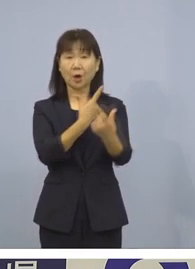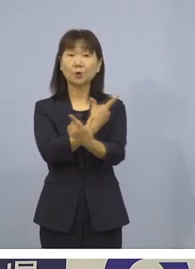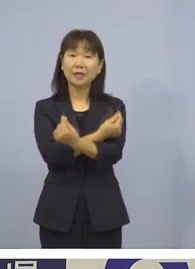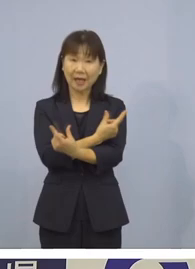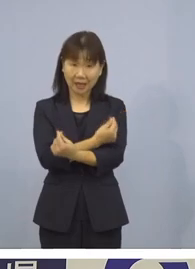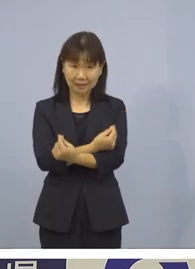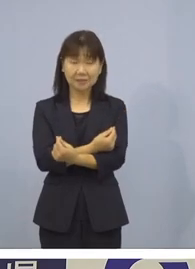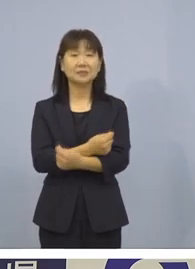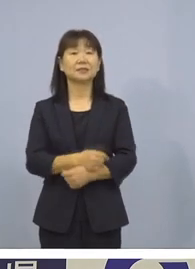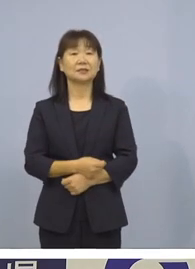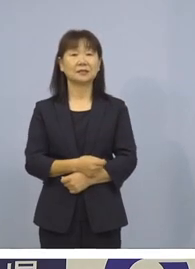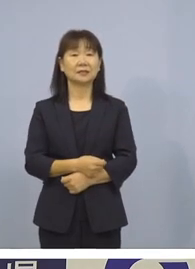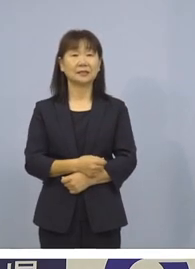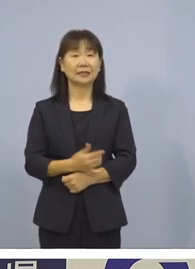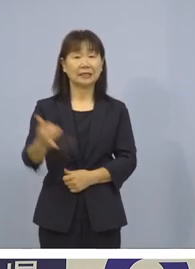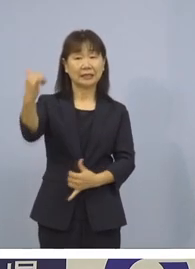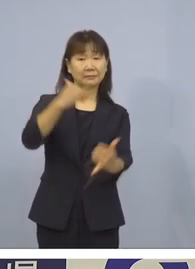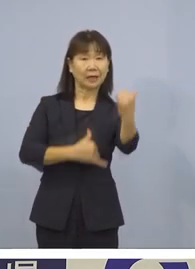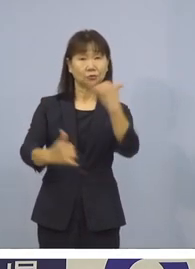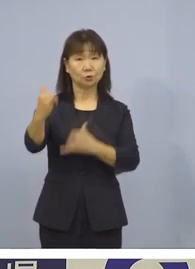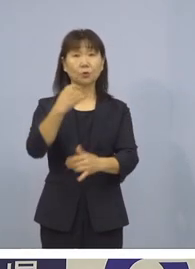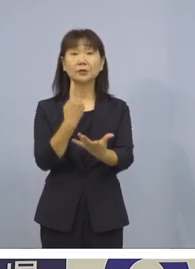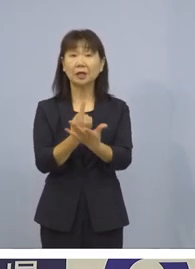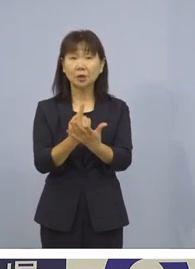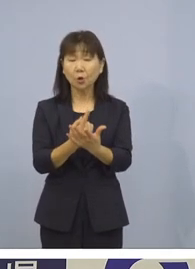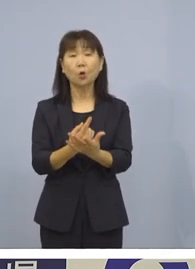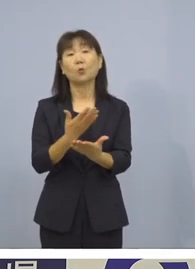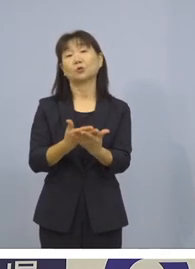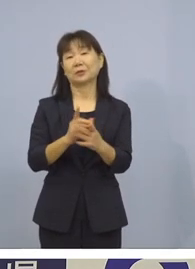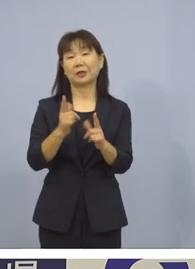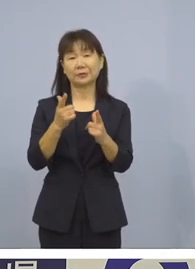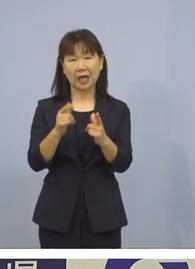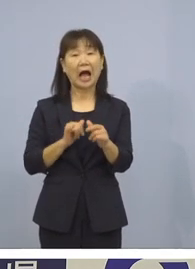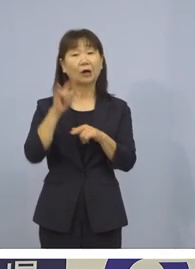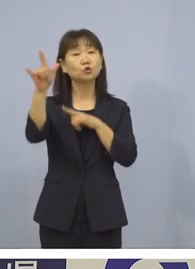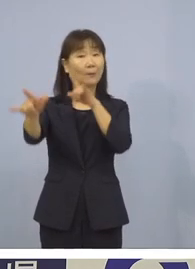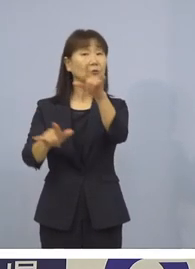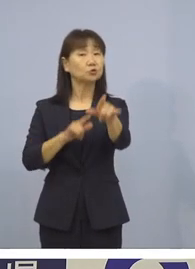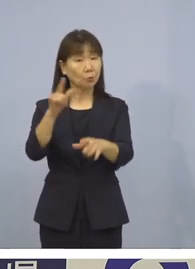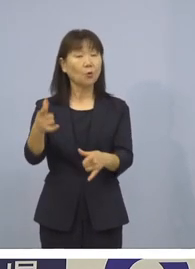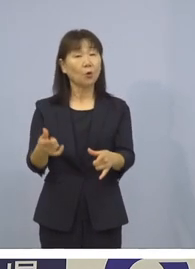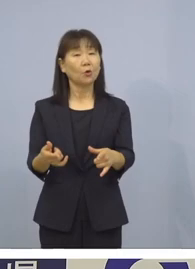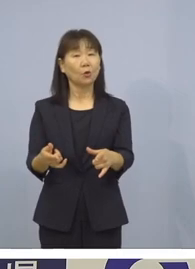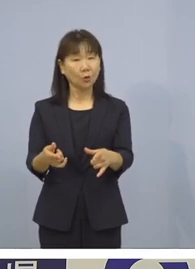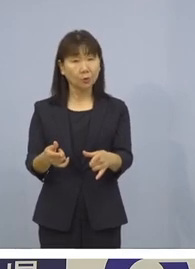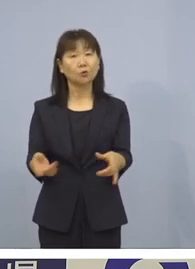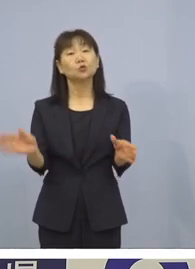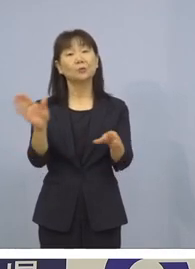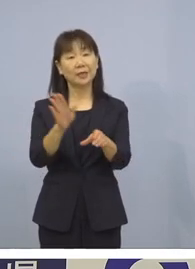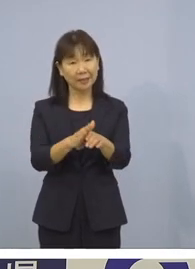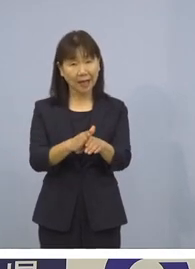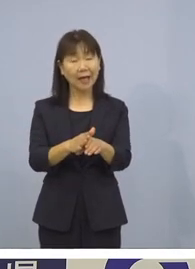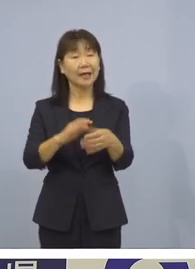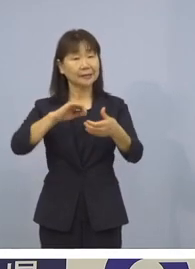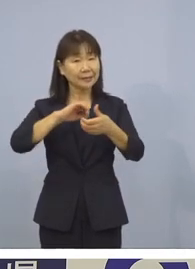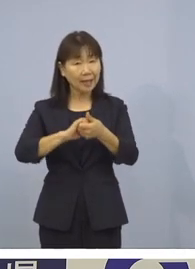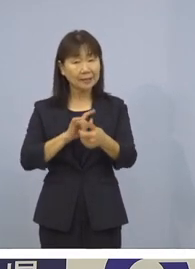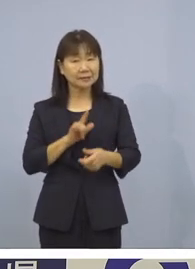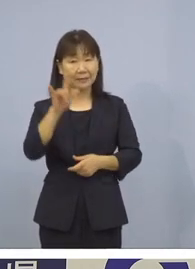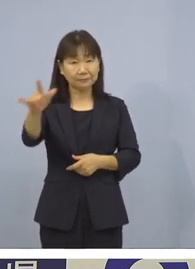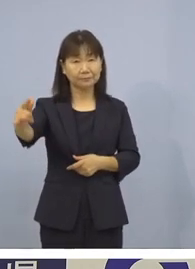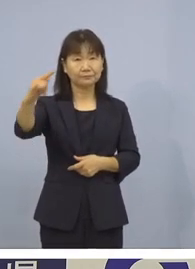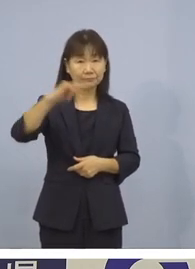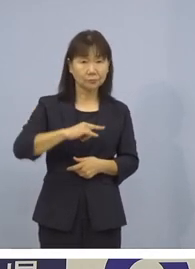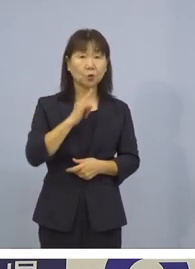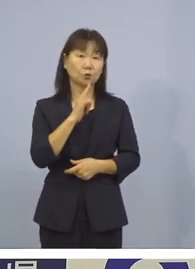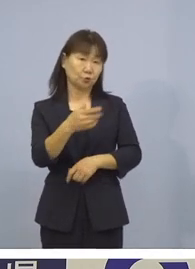にもうインバウンドだけ求めるっていうんじゃなくて、アウトバウンドも含めたそれを定期船に向けたですね、 流れを作っていきたいなと、